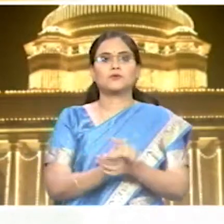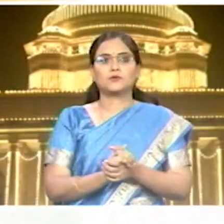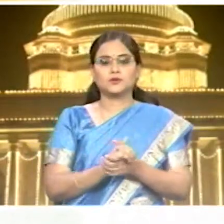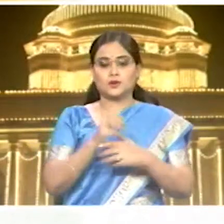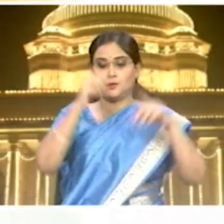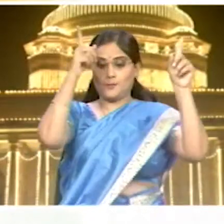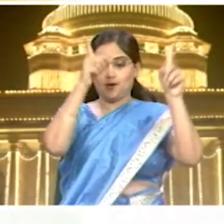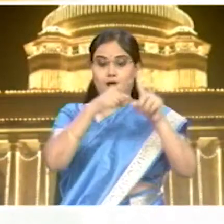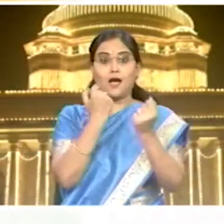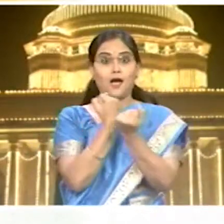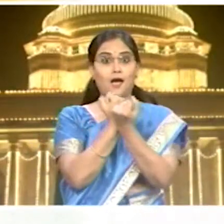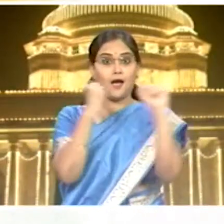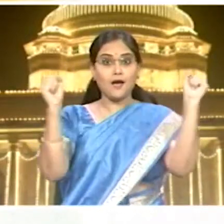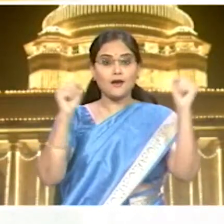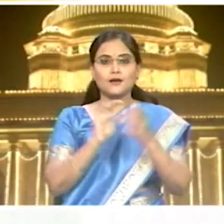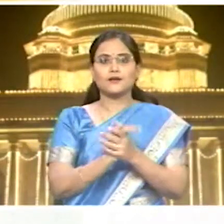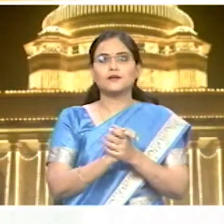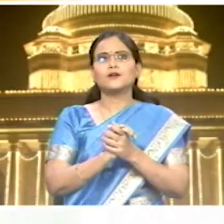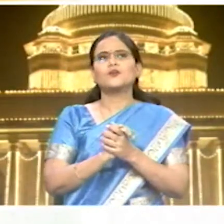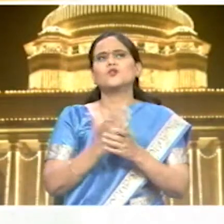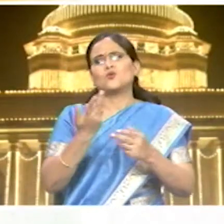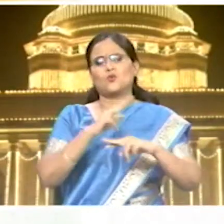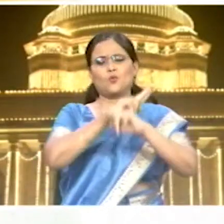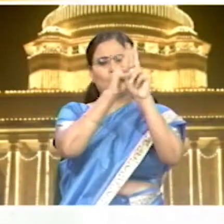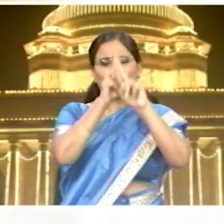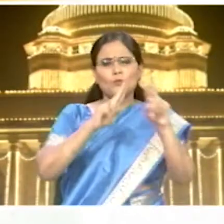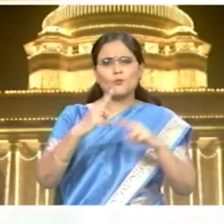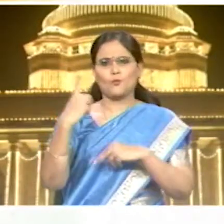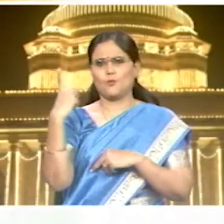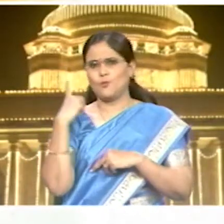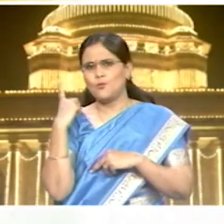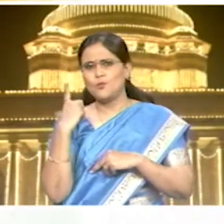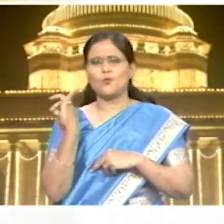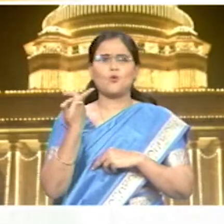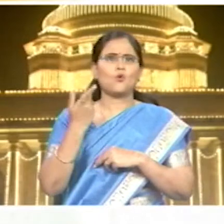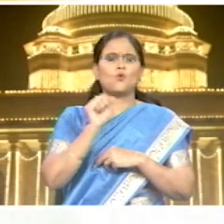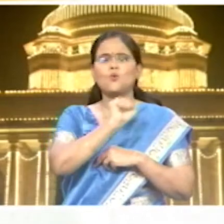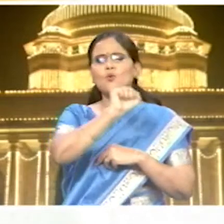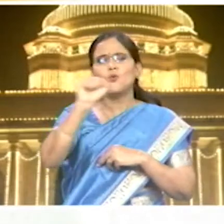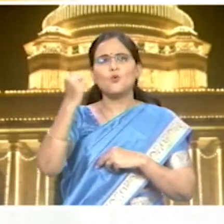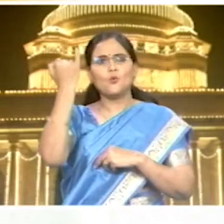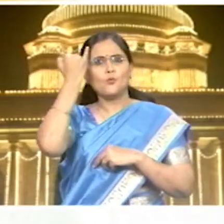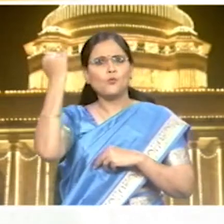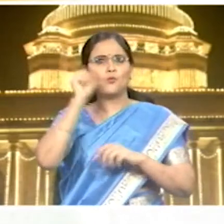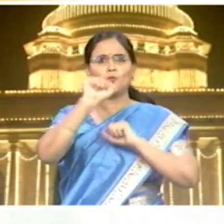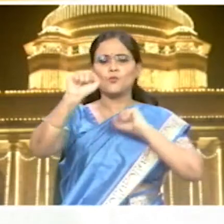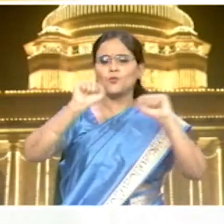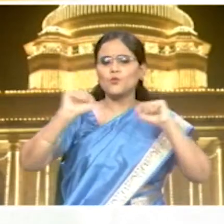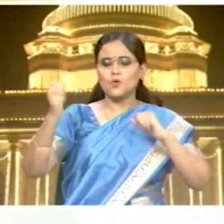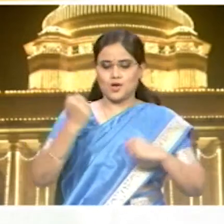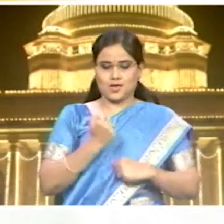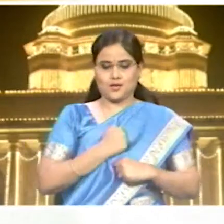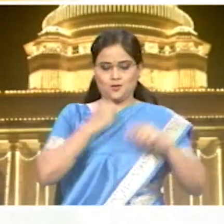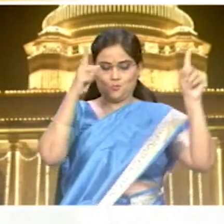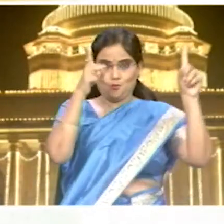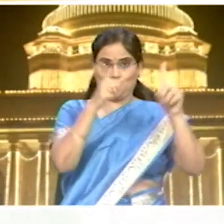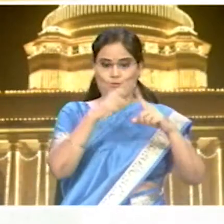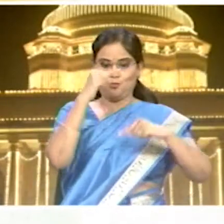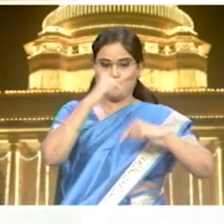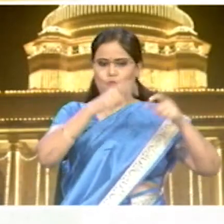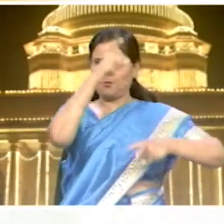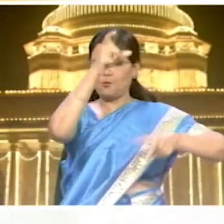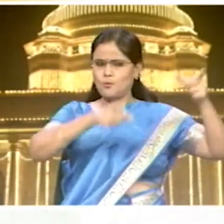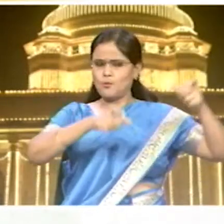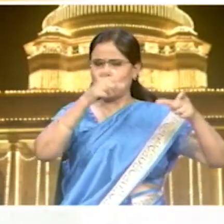हुआ तो अनेक अंतर्राष्ट्रीय नेताओं और विचारकों ने हमारी लोकतांत्रिक शासन प्रणाली की सफलता